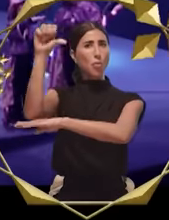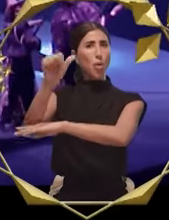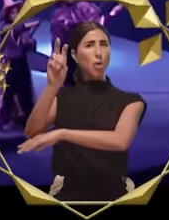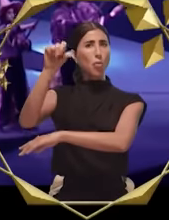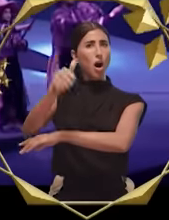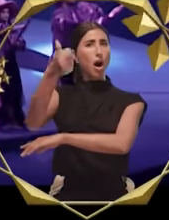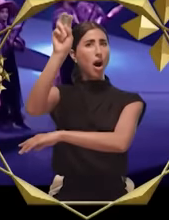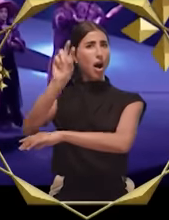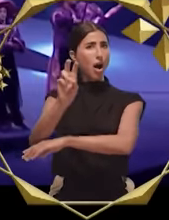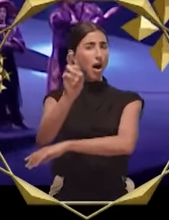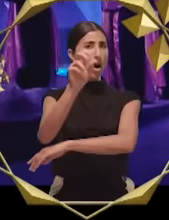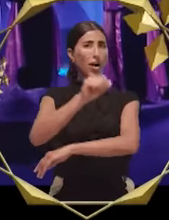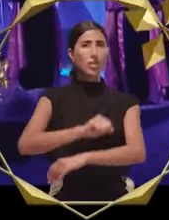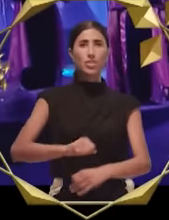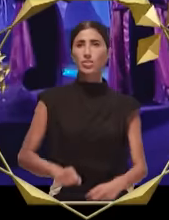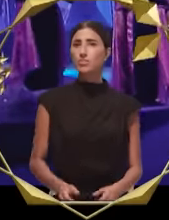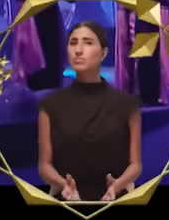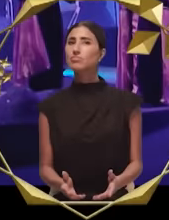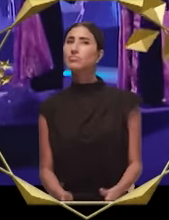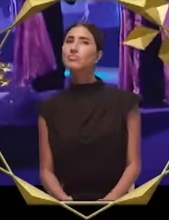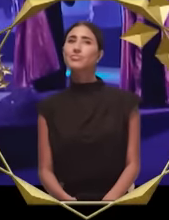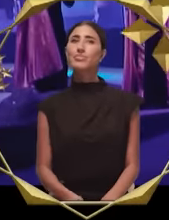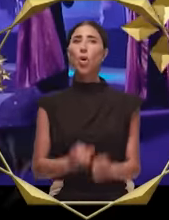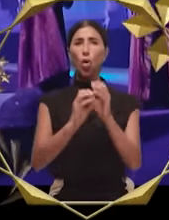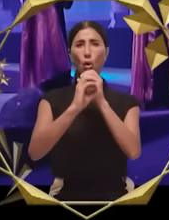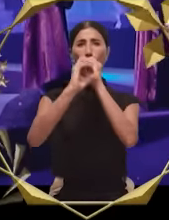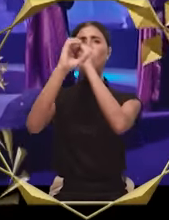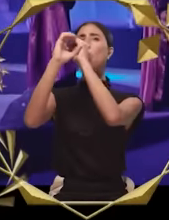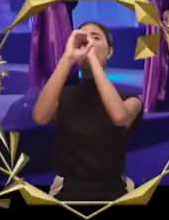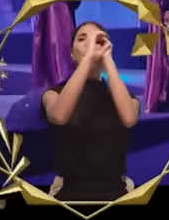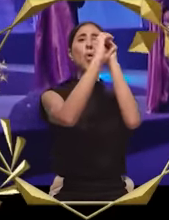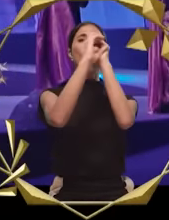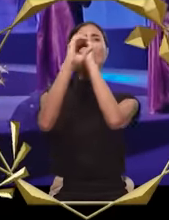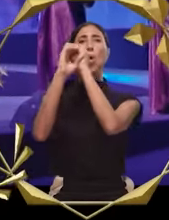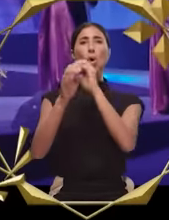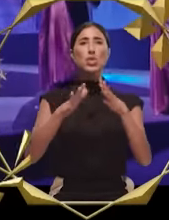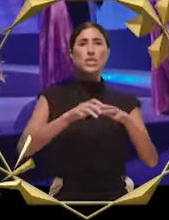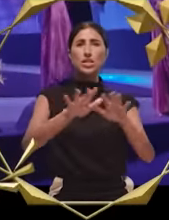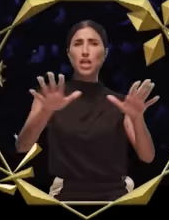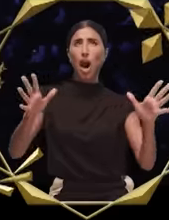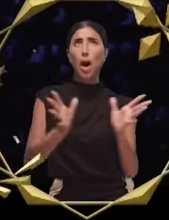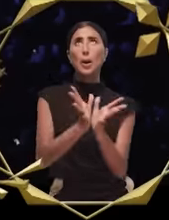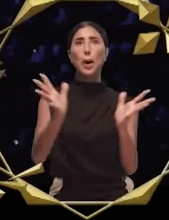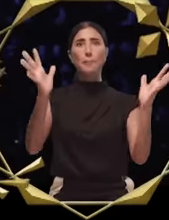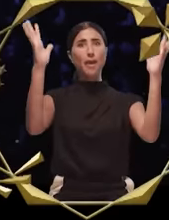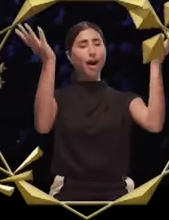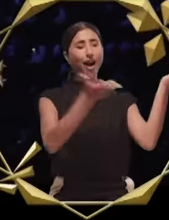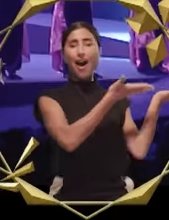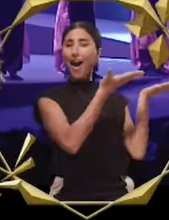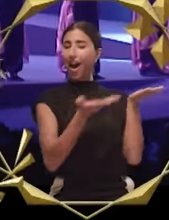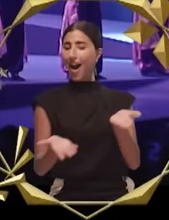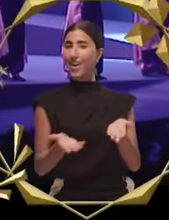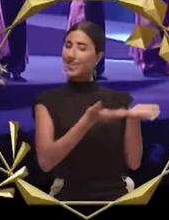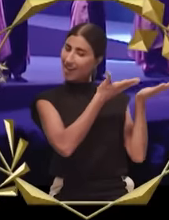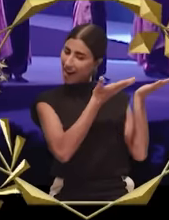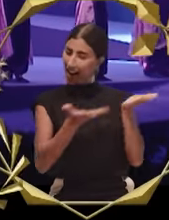أعلام الوقواق وتنفخ للساحر أبواق أهلا